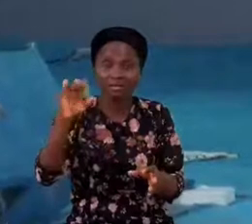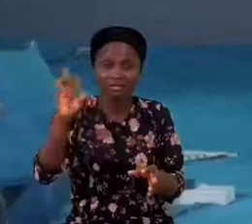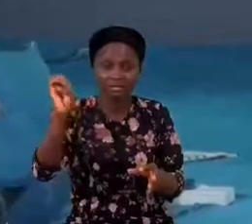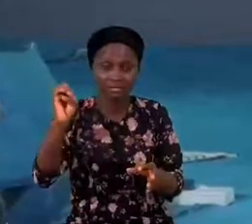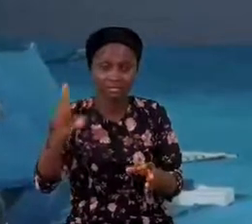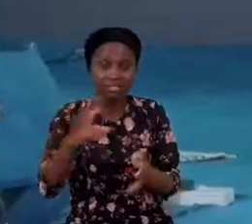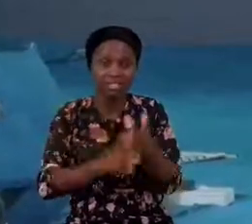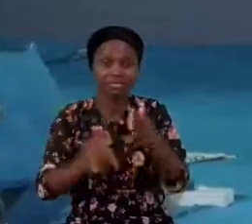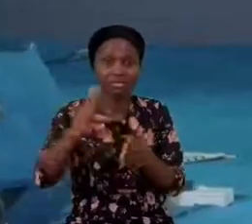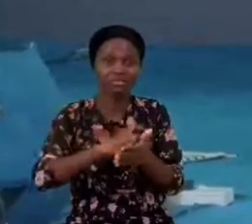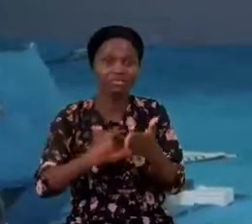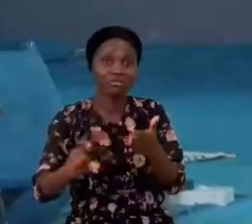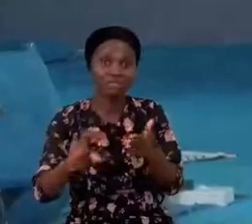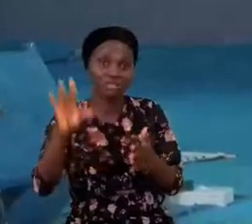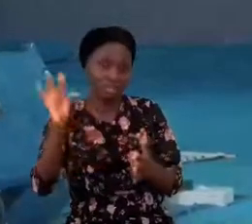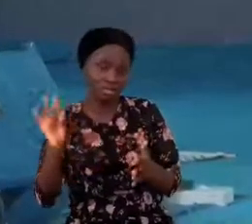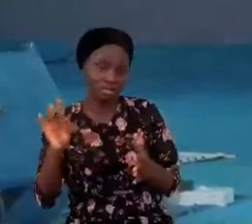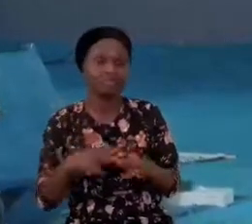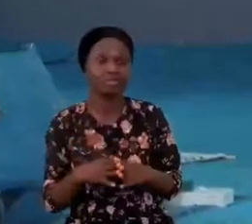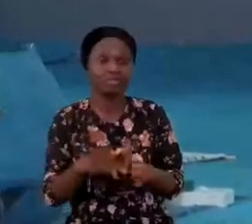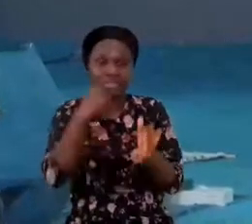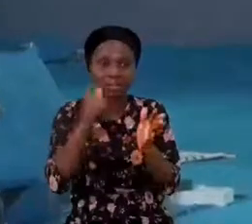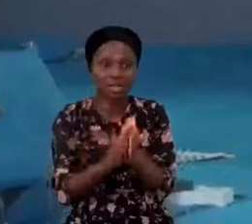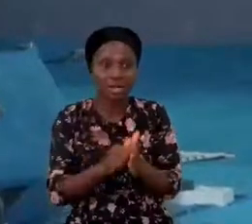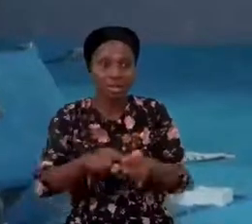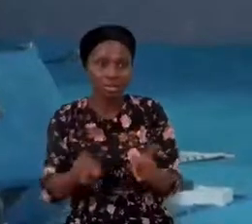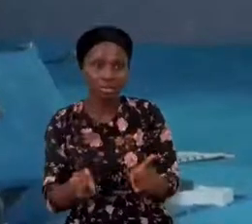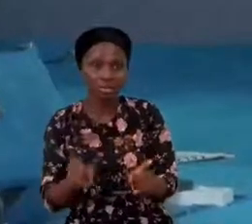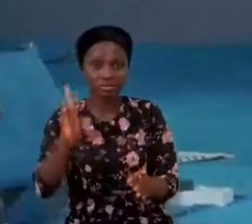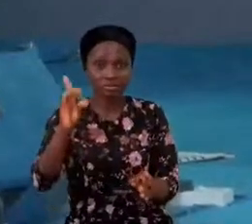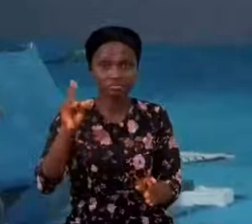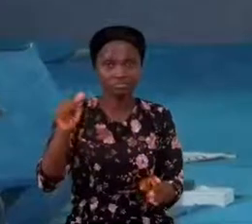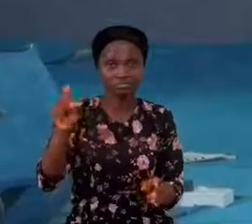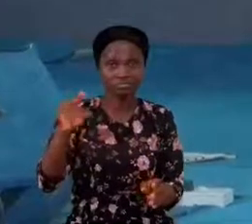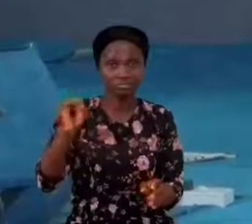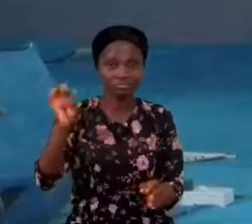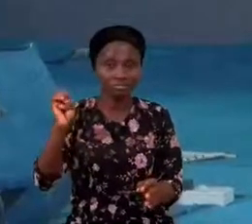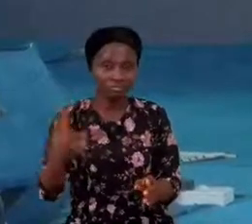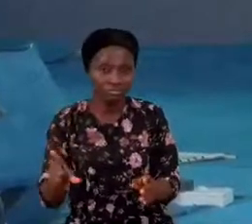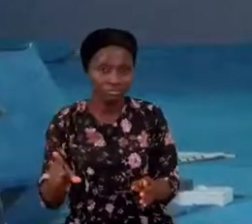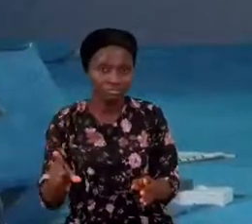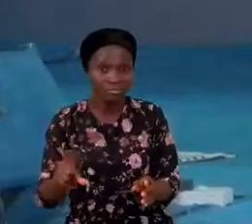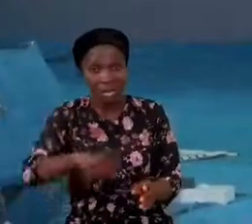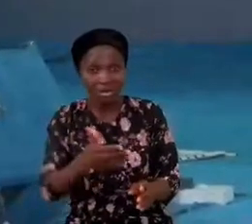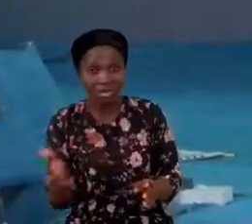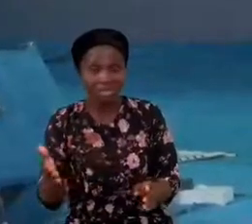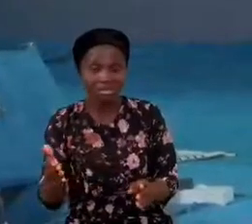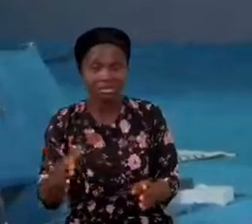normal. Mais ce Daniel, quand il s'agit, il y a un changement. Quand il vient, à